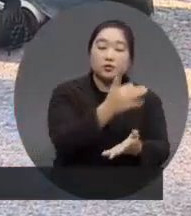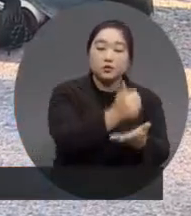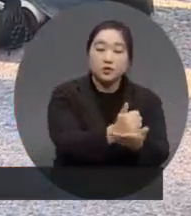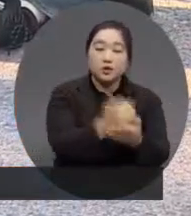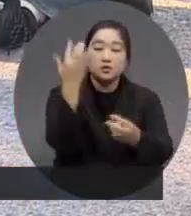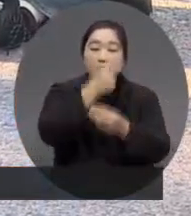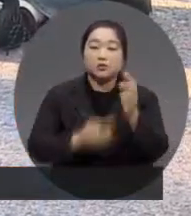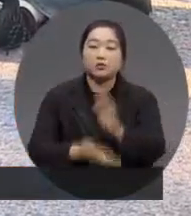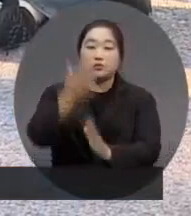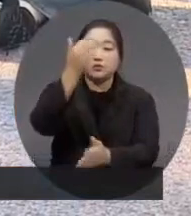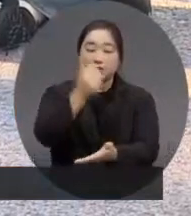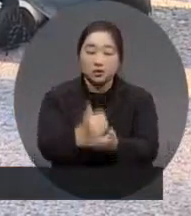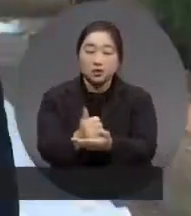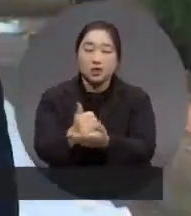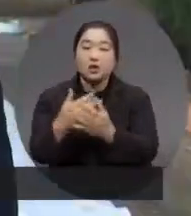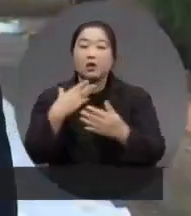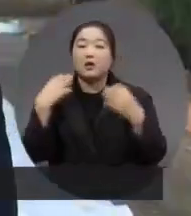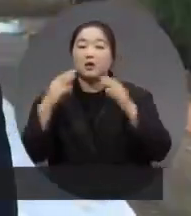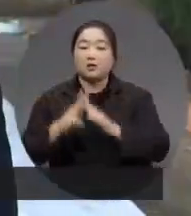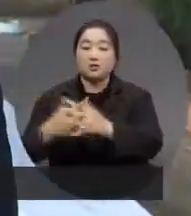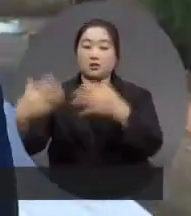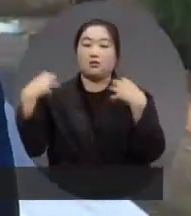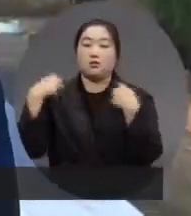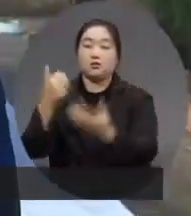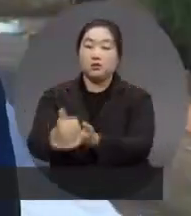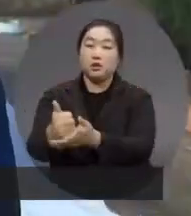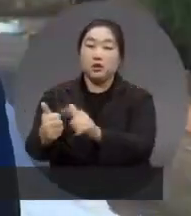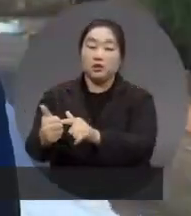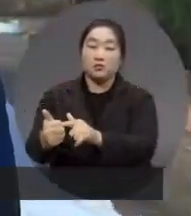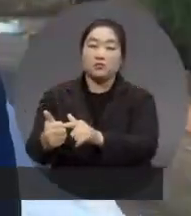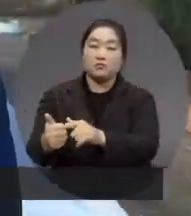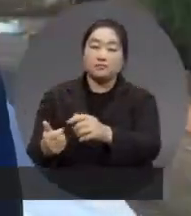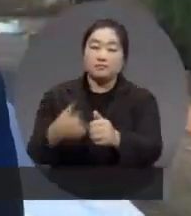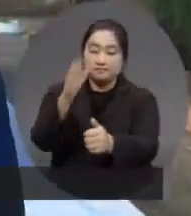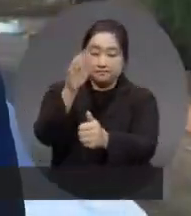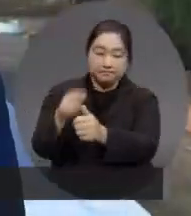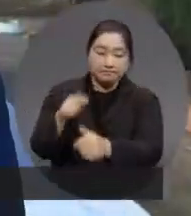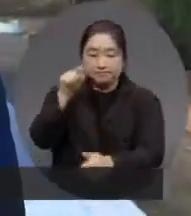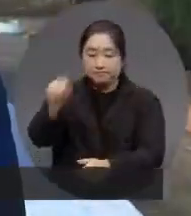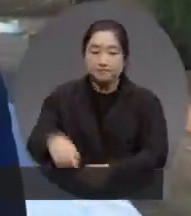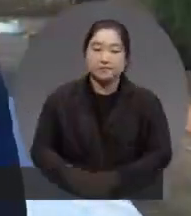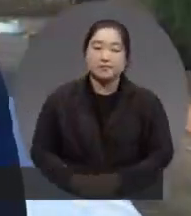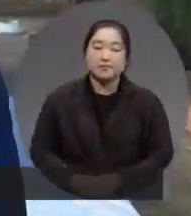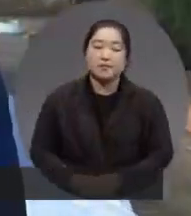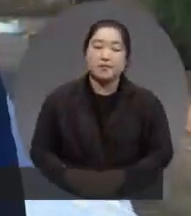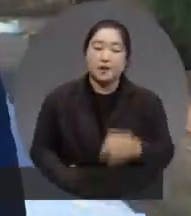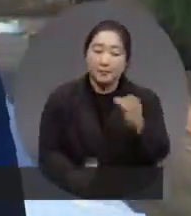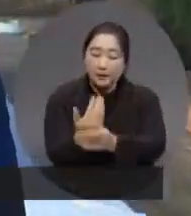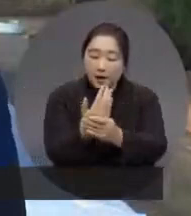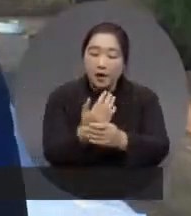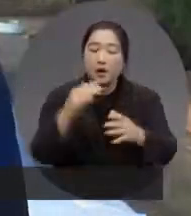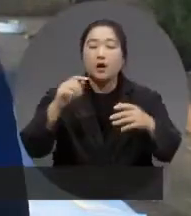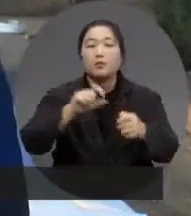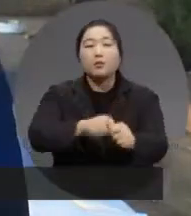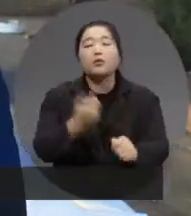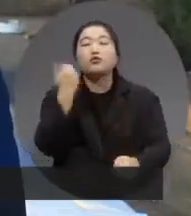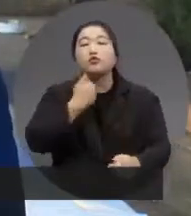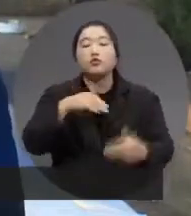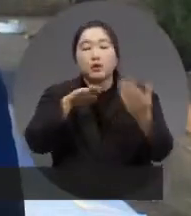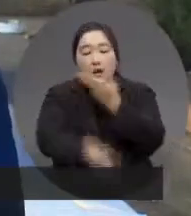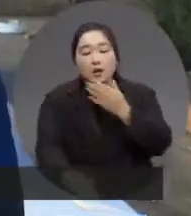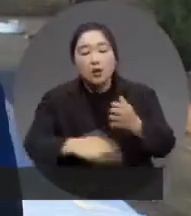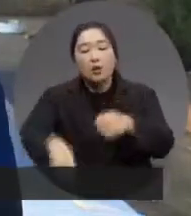직접 겨냥했습니다. 이런 참사가 발생하실 때마다 그 처벌은 항상 하위 공무원이었고 그러니까 우리